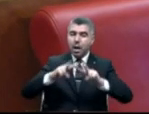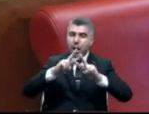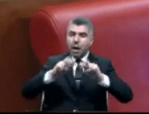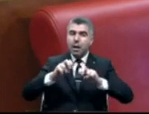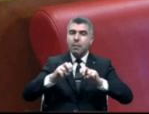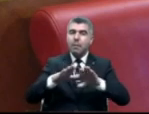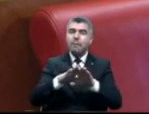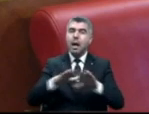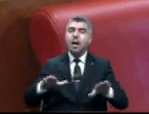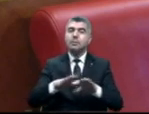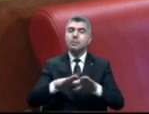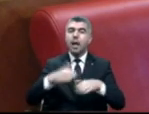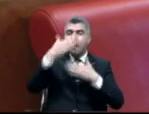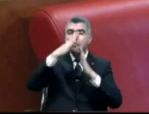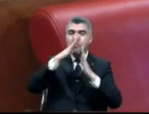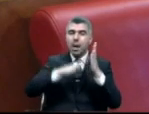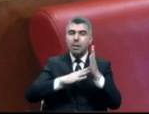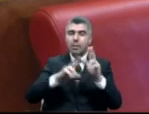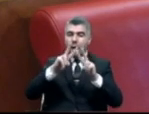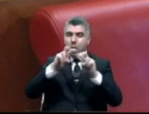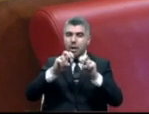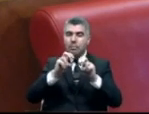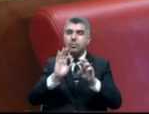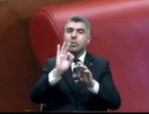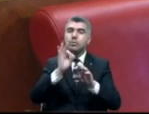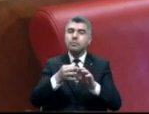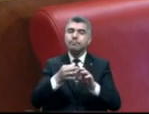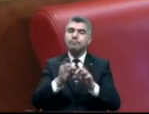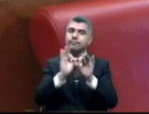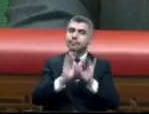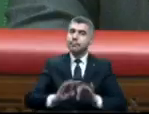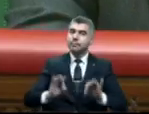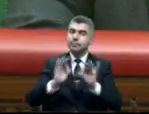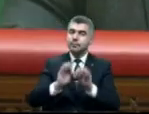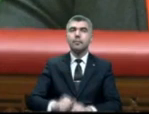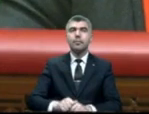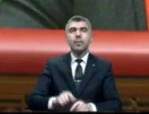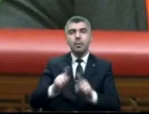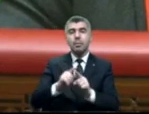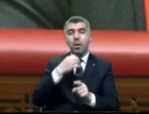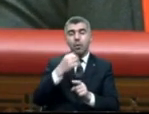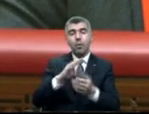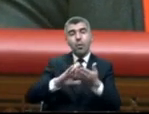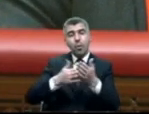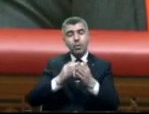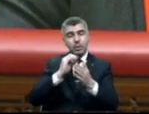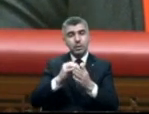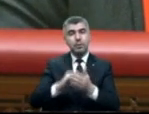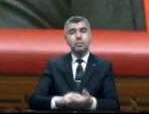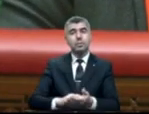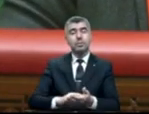التي تظل لحد الآن غير مستكشفة بما فيه الكفاية. بناء على هذه المميزات والإكراهات المرتبطة